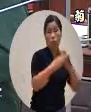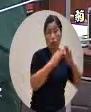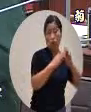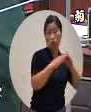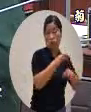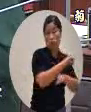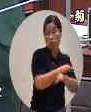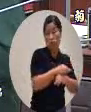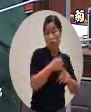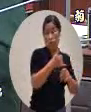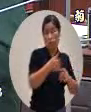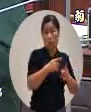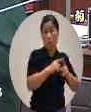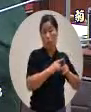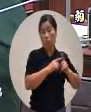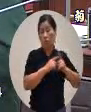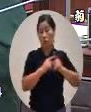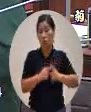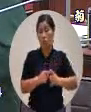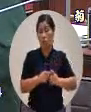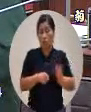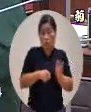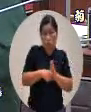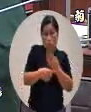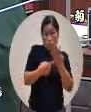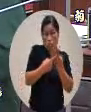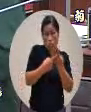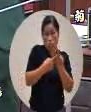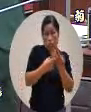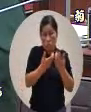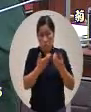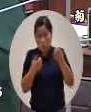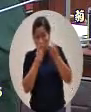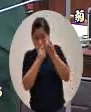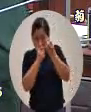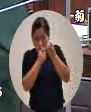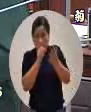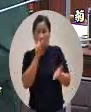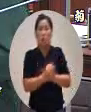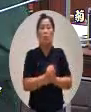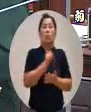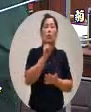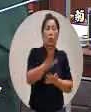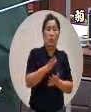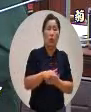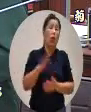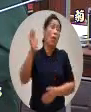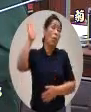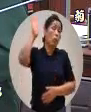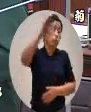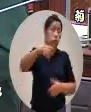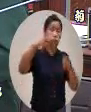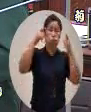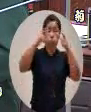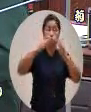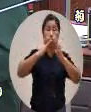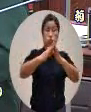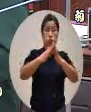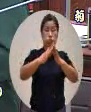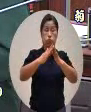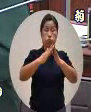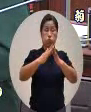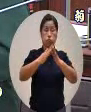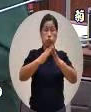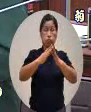會在臨場做一個專業的分析報告那如果未來高雄市的調試基金